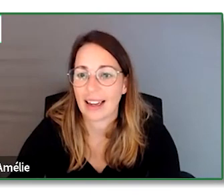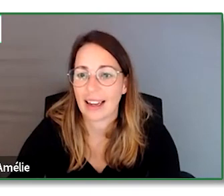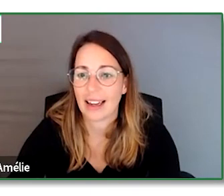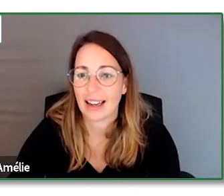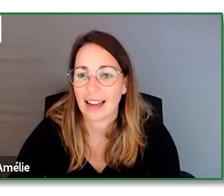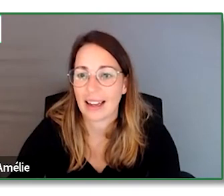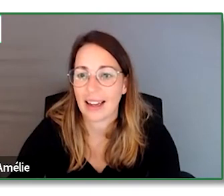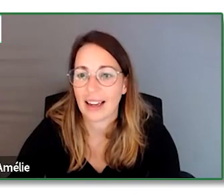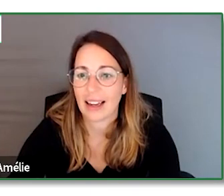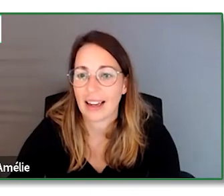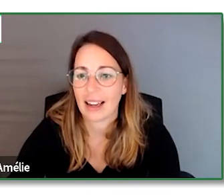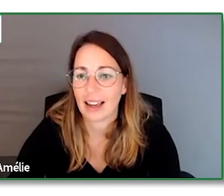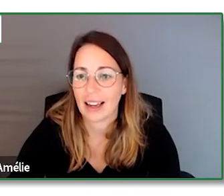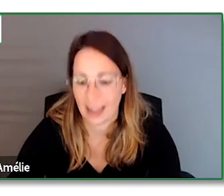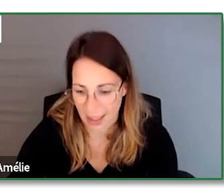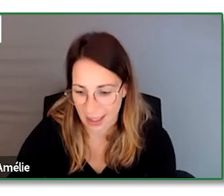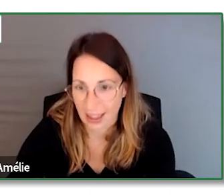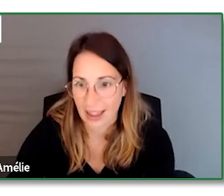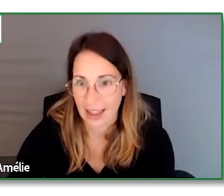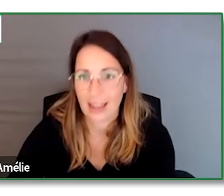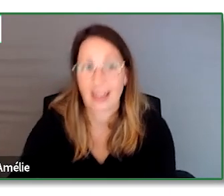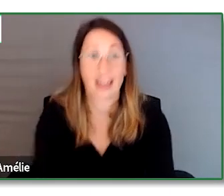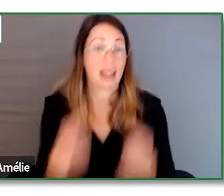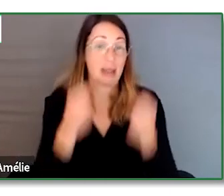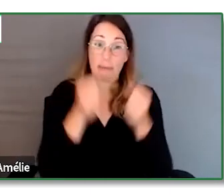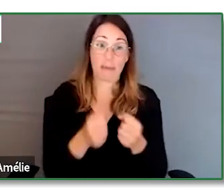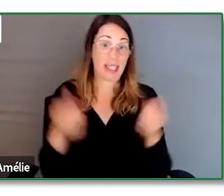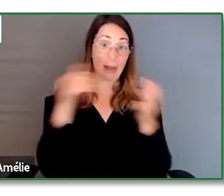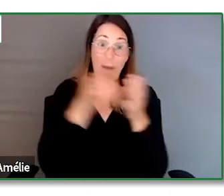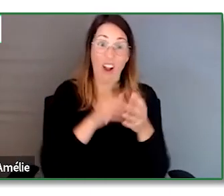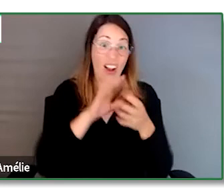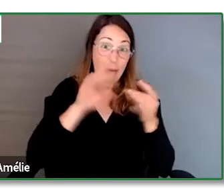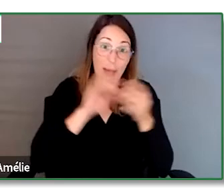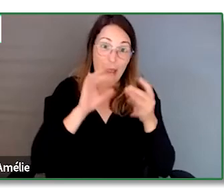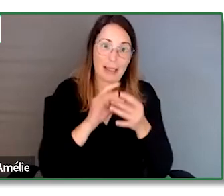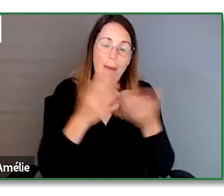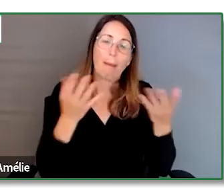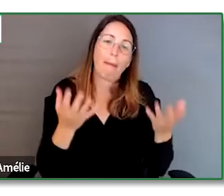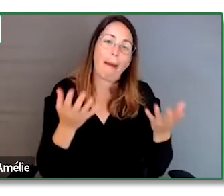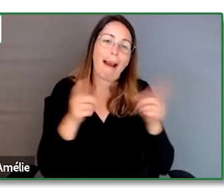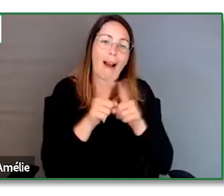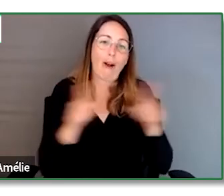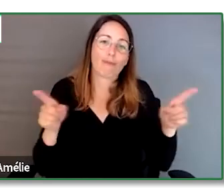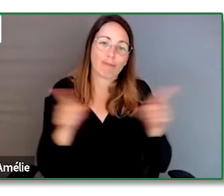de nous avoir donné votre temps aujourd'hui. Nous avons beaucoup apprécié votre présence. Merci.